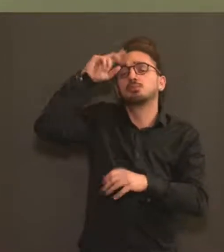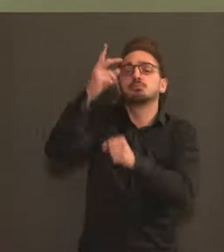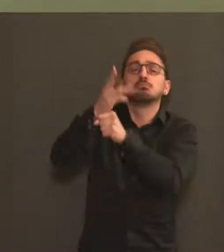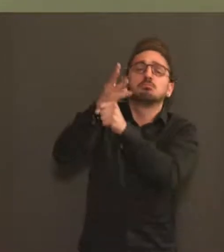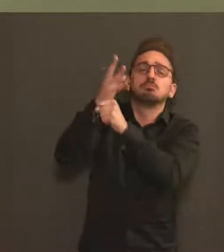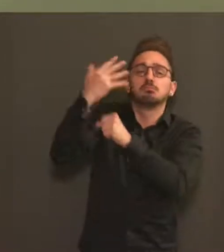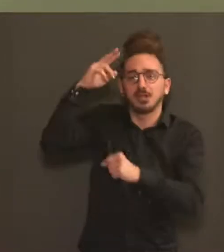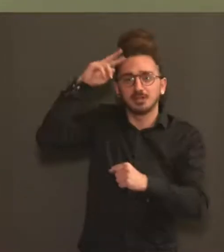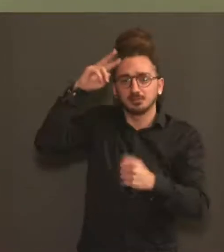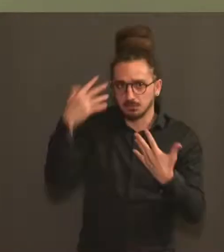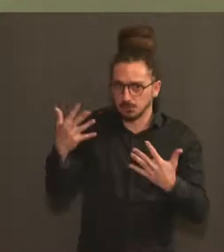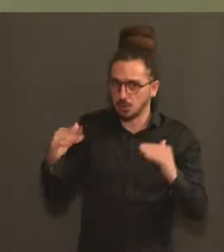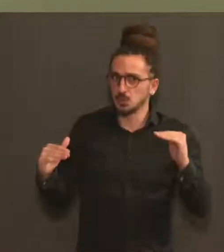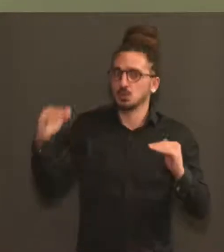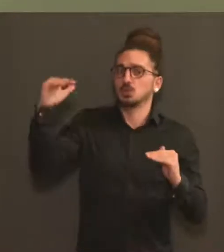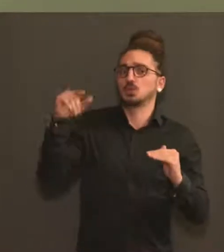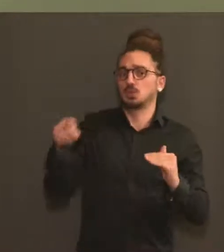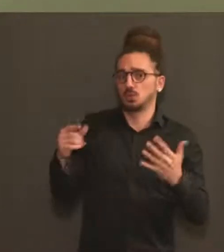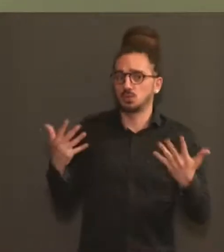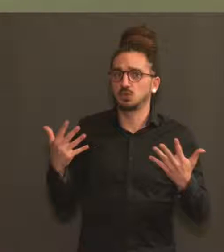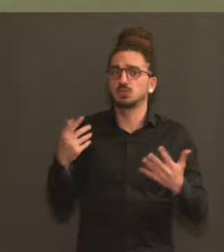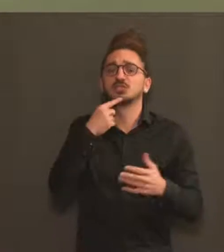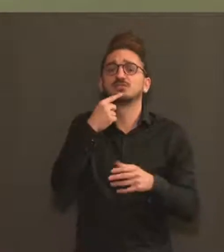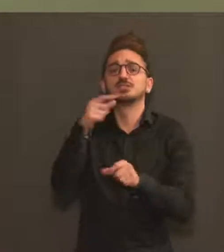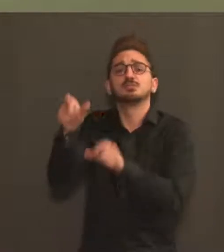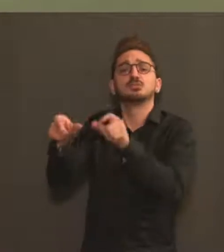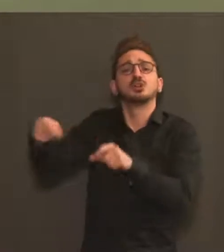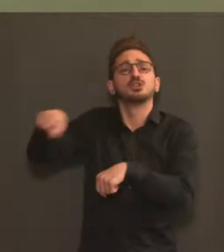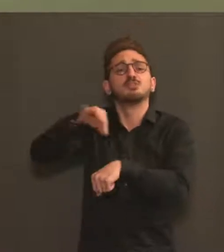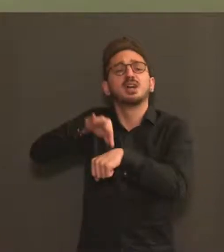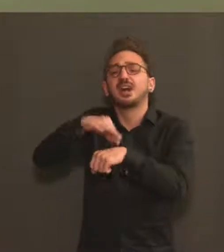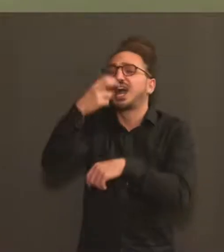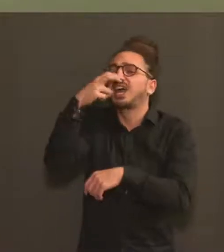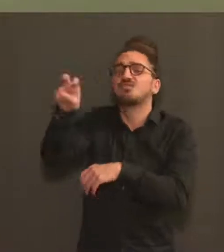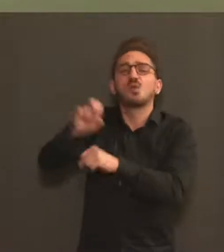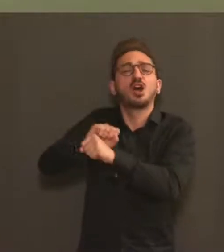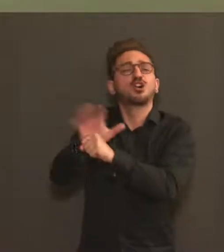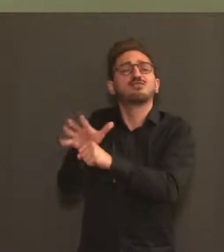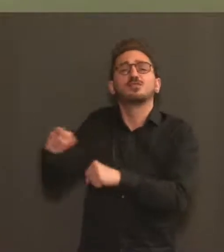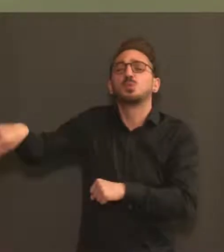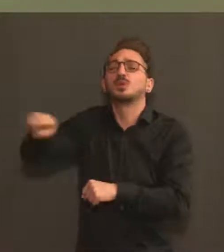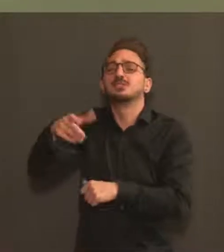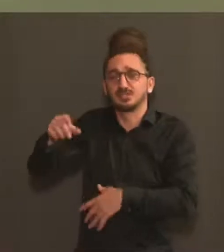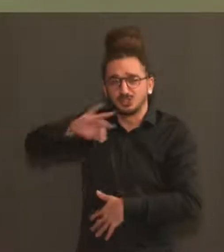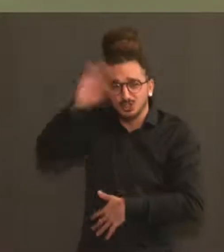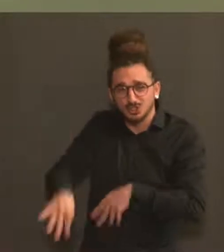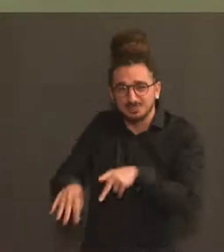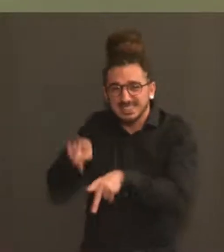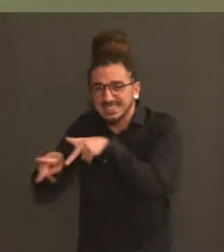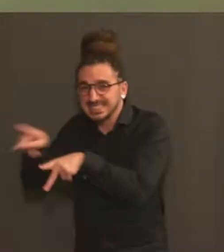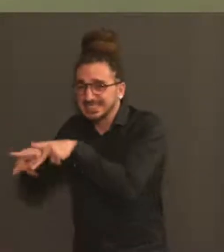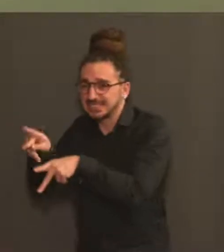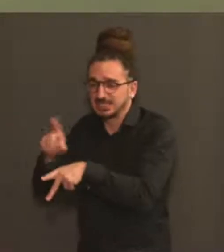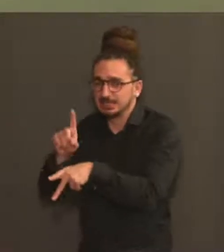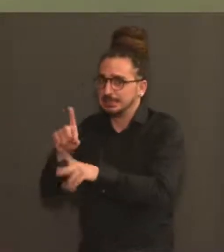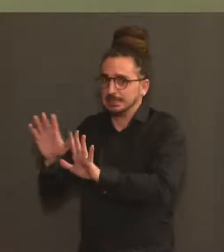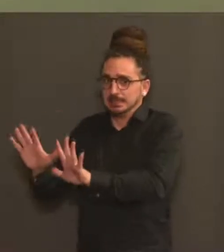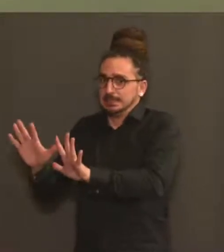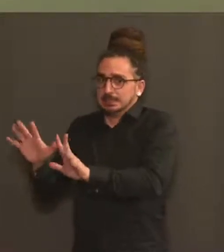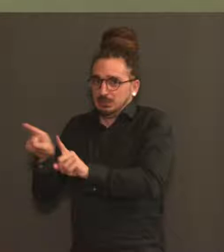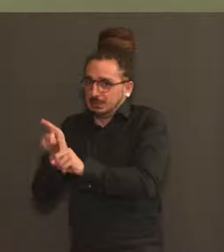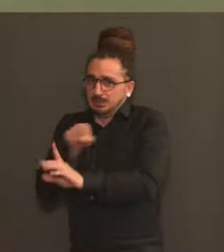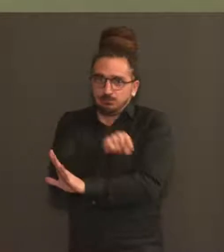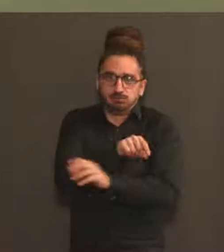une partie de la fonction normale des soins intensifs. Au niveau de l'occupation globale de l'hôpital, donc